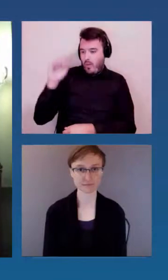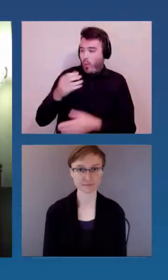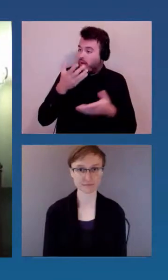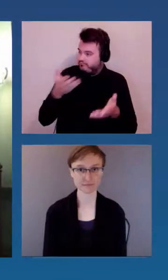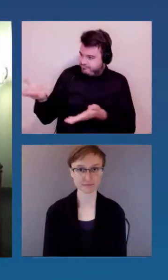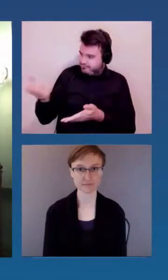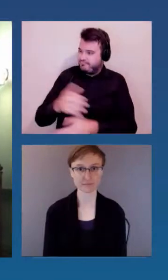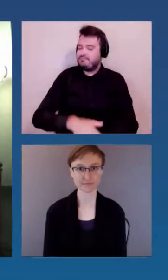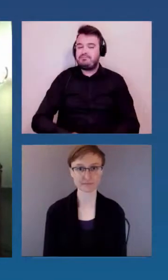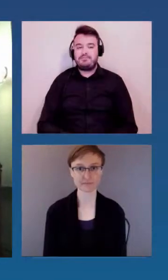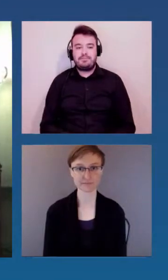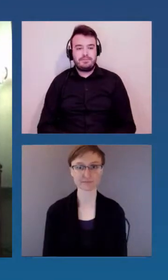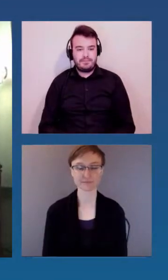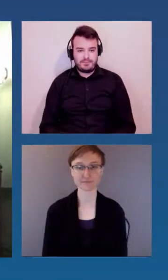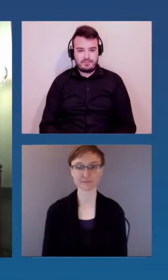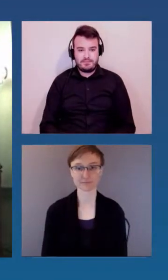Watson.